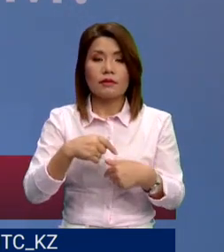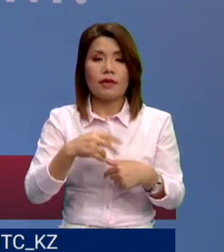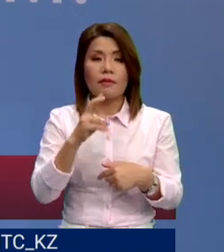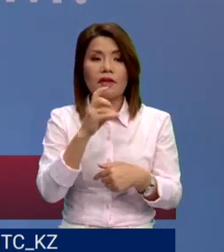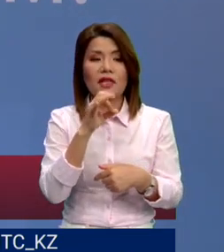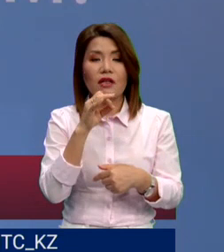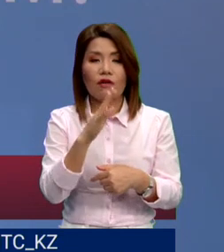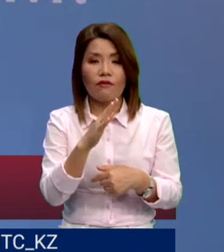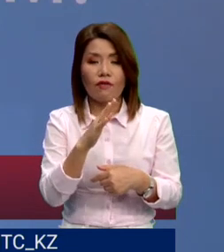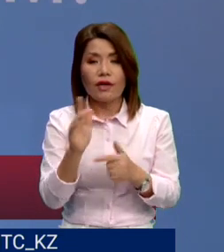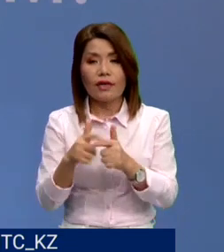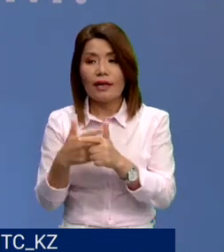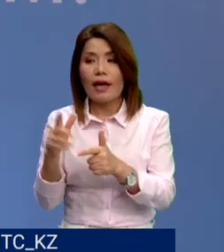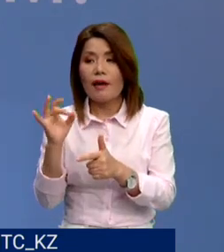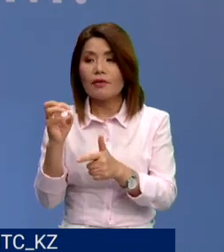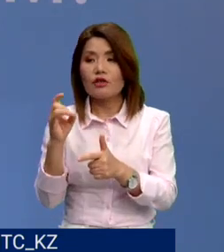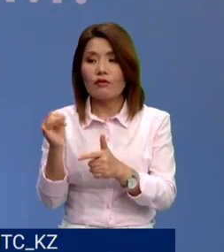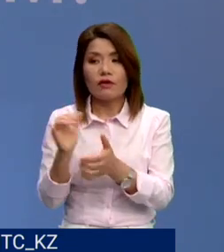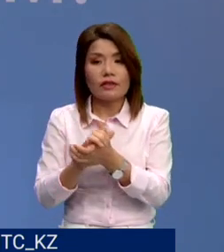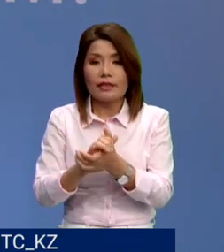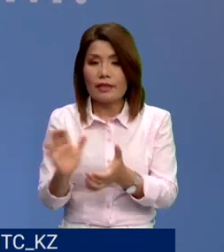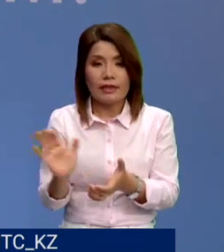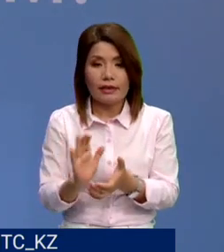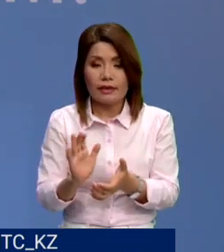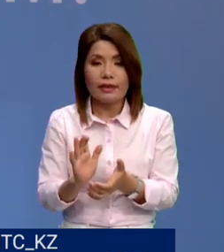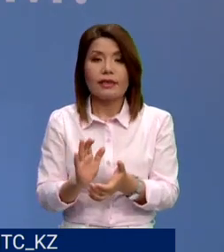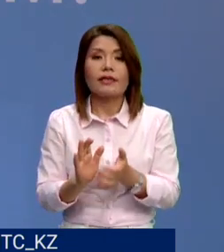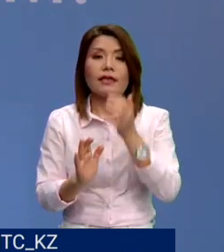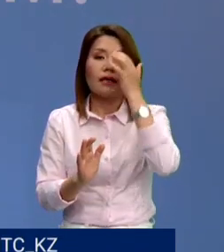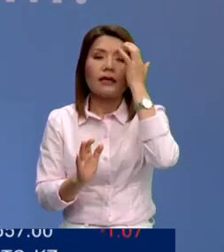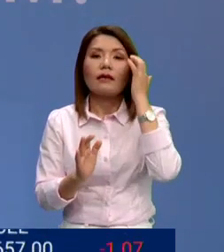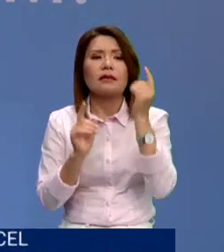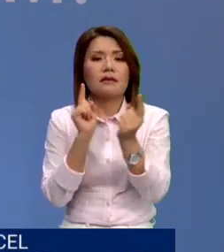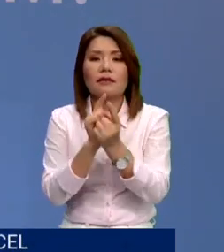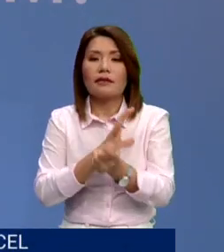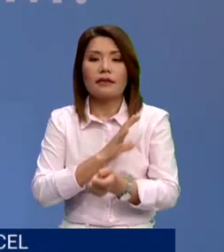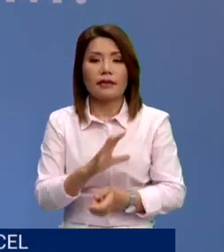Біртанов немесе Әбішев екеуімен таныс емеспін, өмірі кездескен жоқпын.